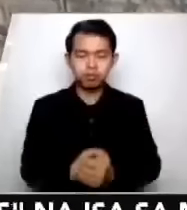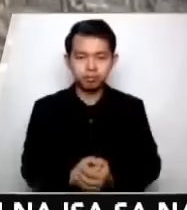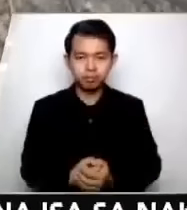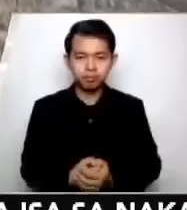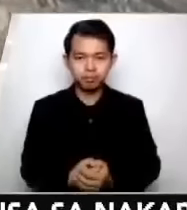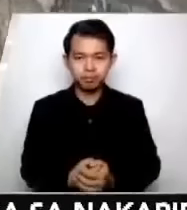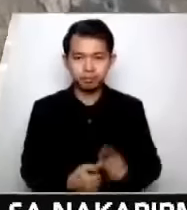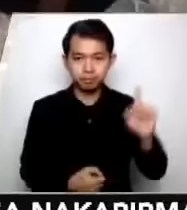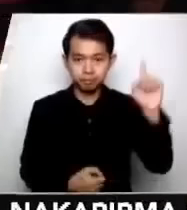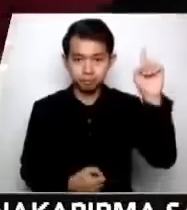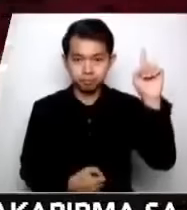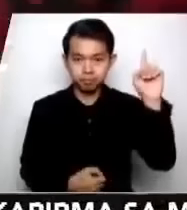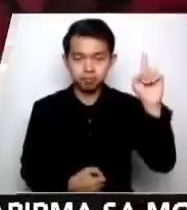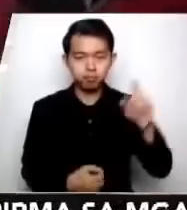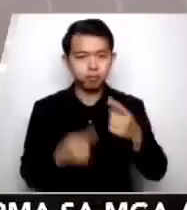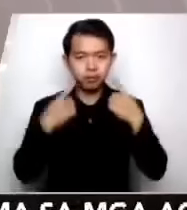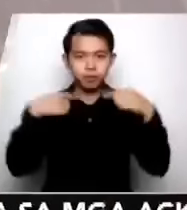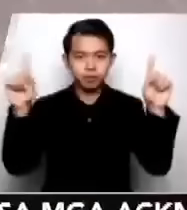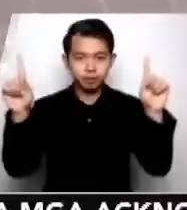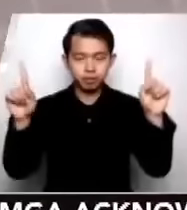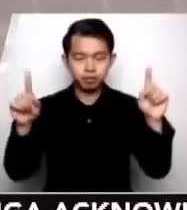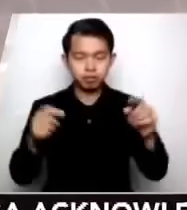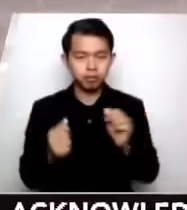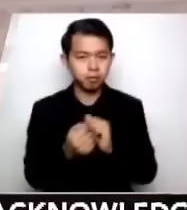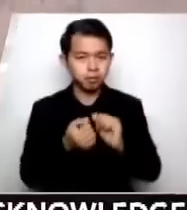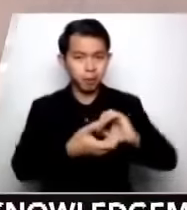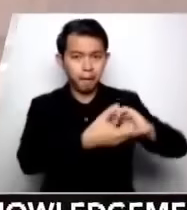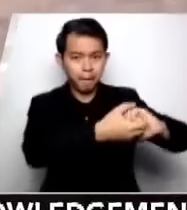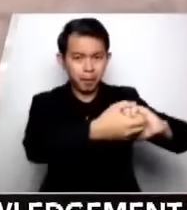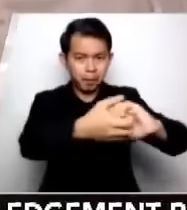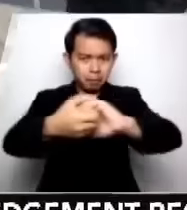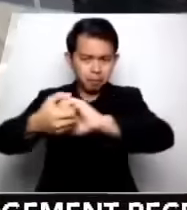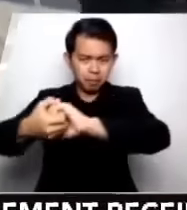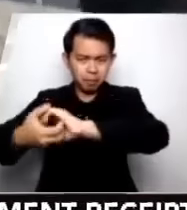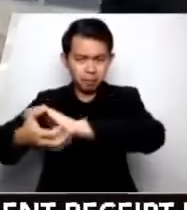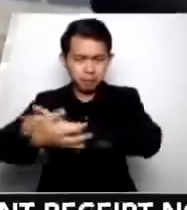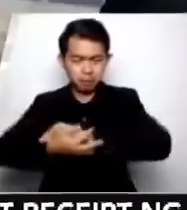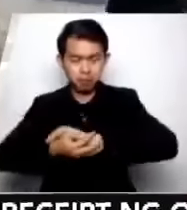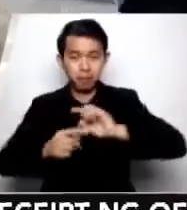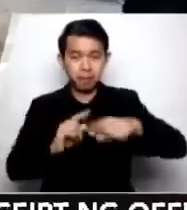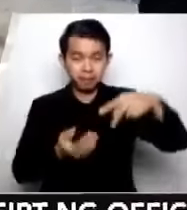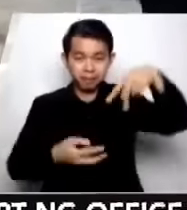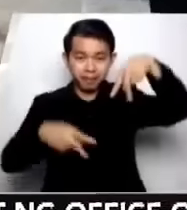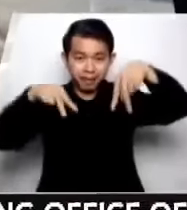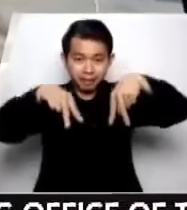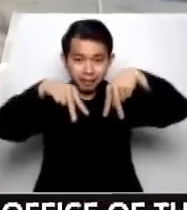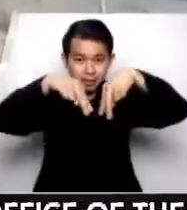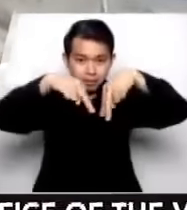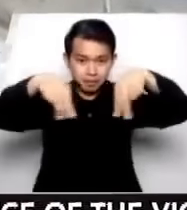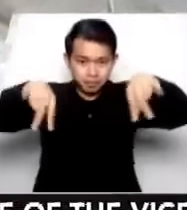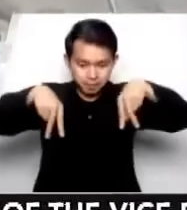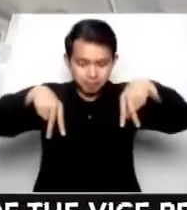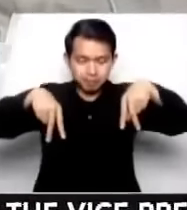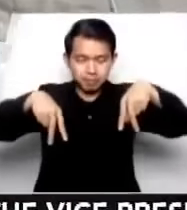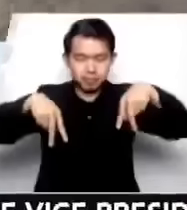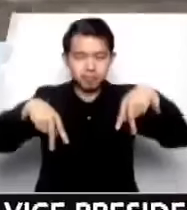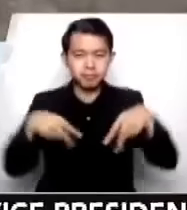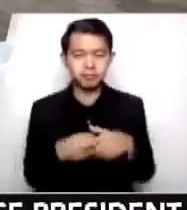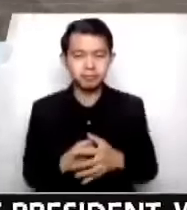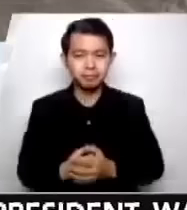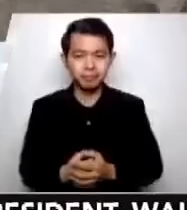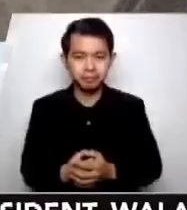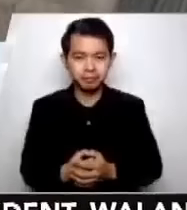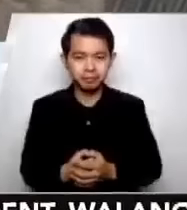sabihin, tapit kamay silang tila nakatayo imbis na nakadapa paharap sa lupa. Galing sa iba't ibang bansa ang nasa